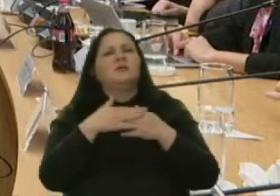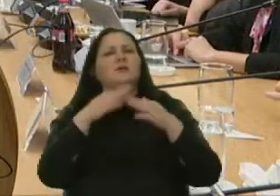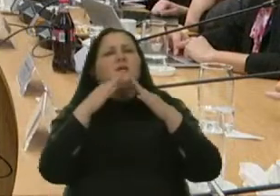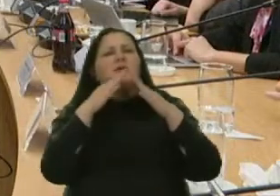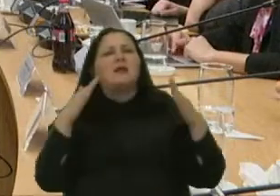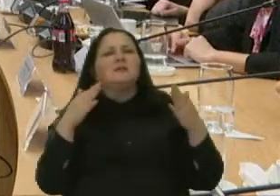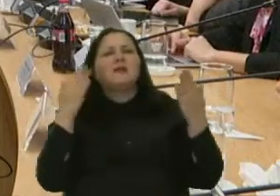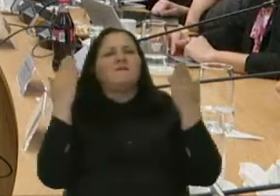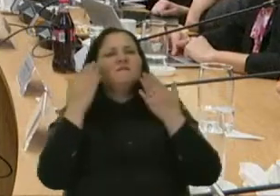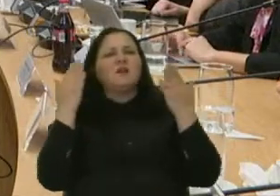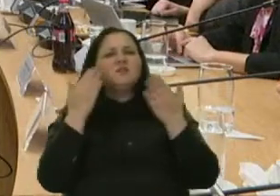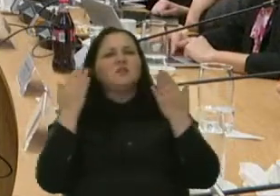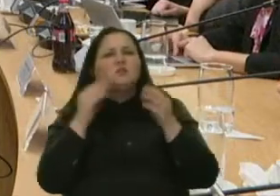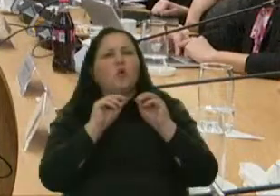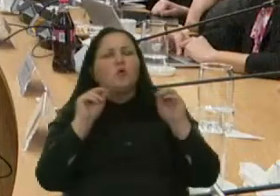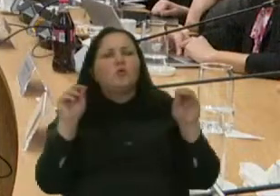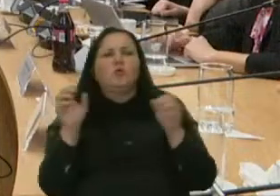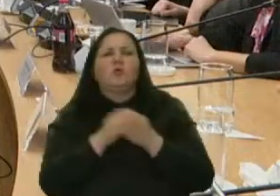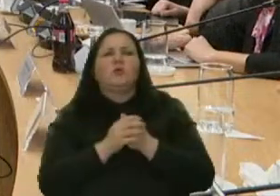învățătorului